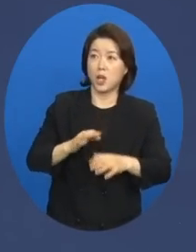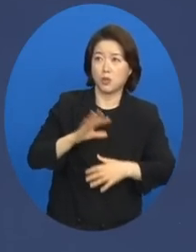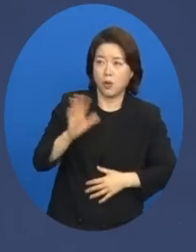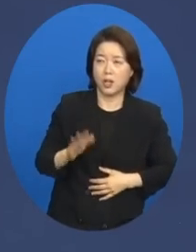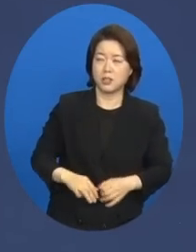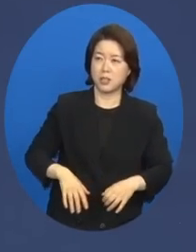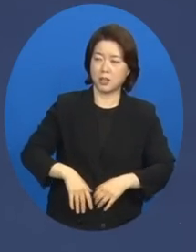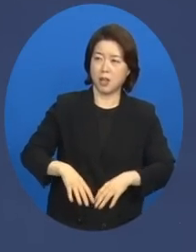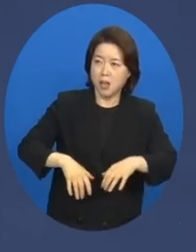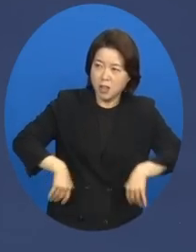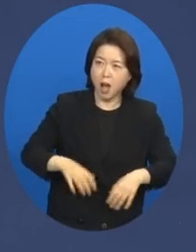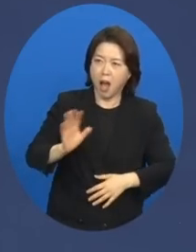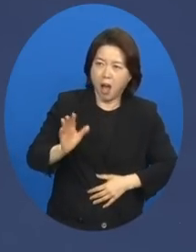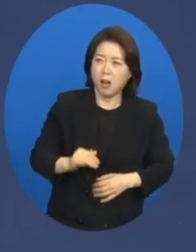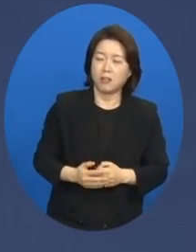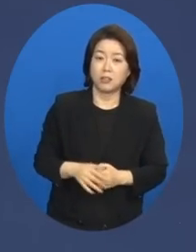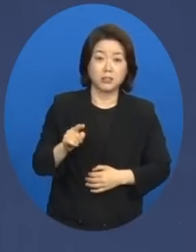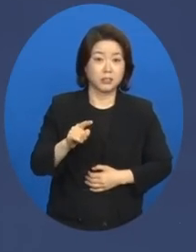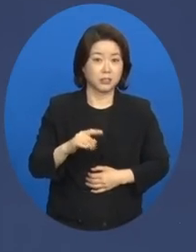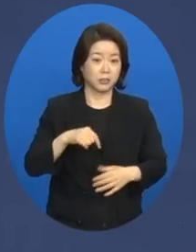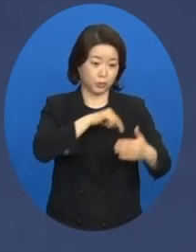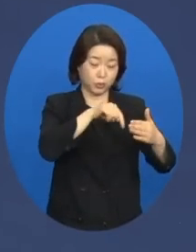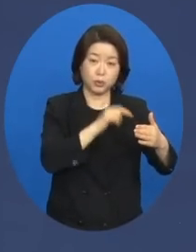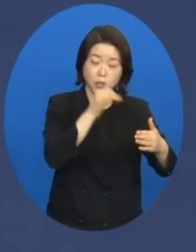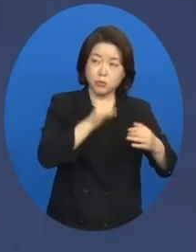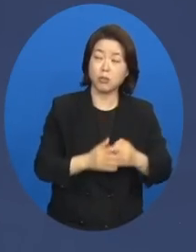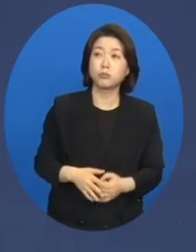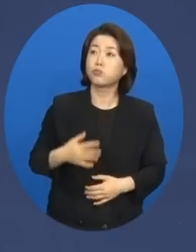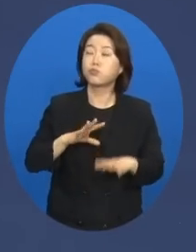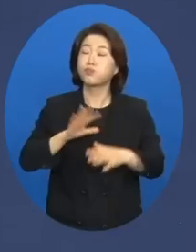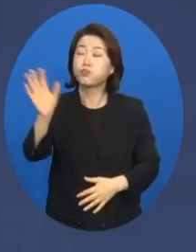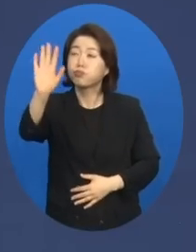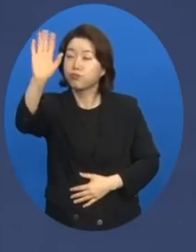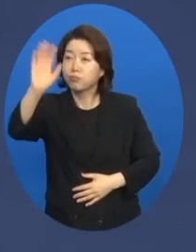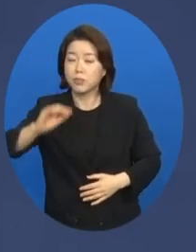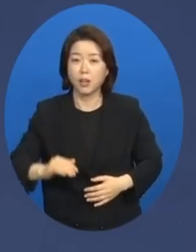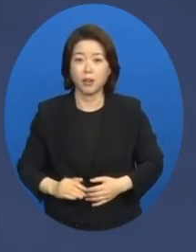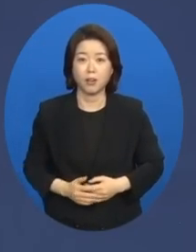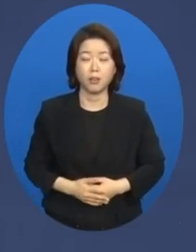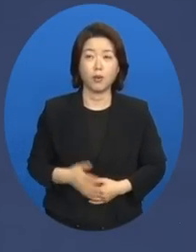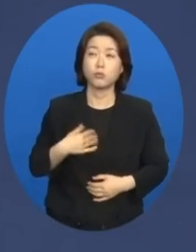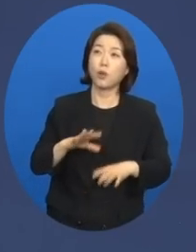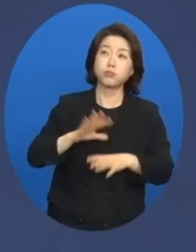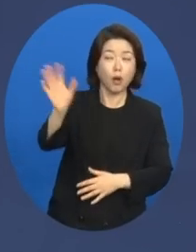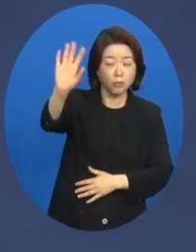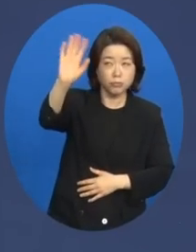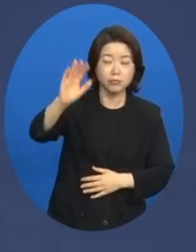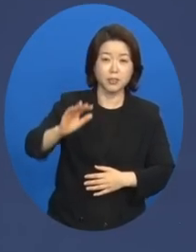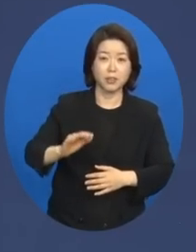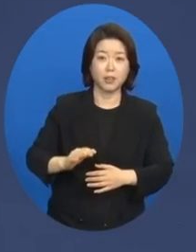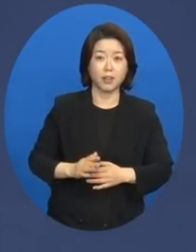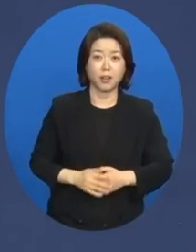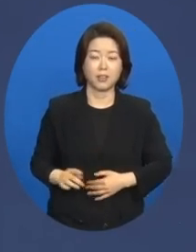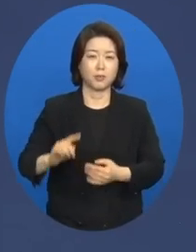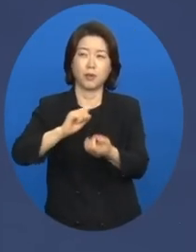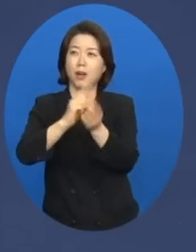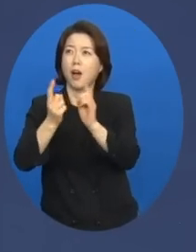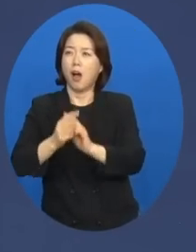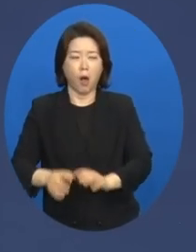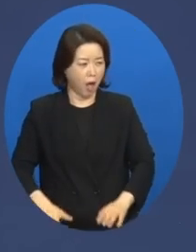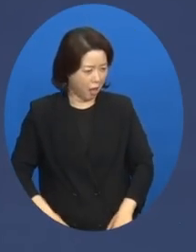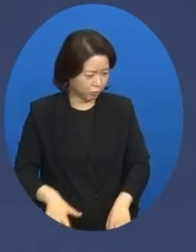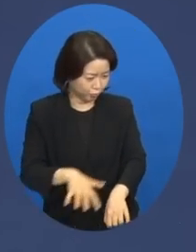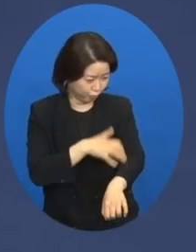그렇게 말씀하실 리는 없잖아요. 그렇죠? 나 안 두려워요. 나 무서워. 이러면 서로 어려워지는 거예요.